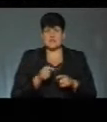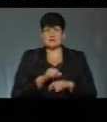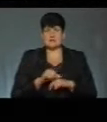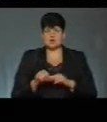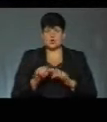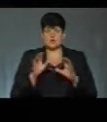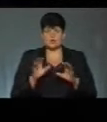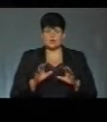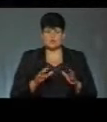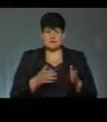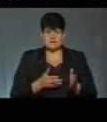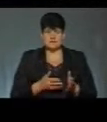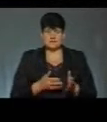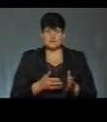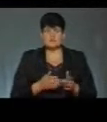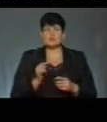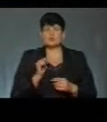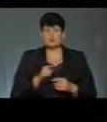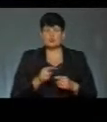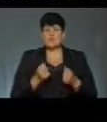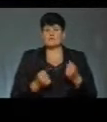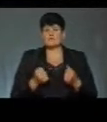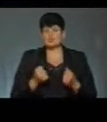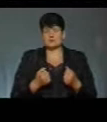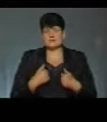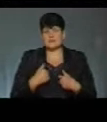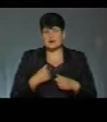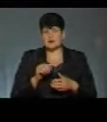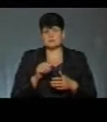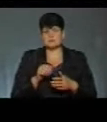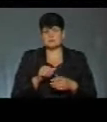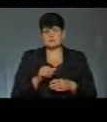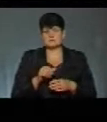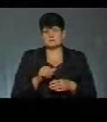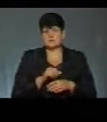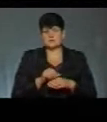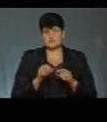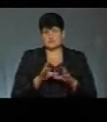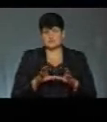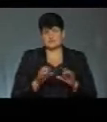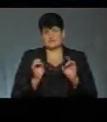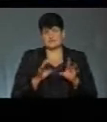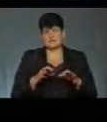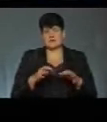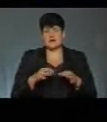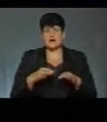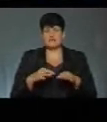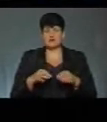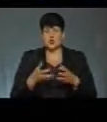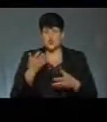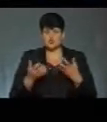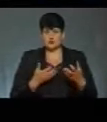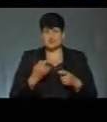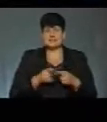законодавства. Тому автомобіль я не розмитнюватиму, а здаватиму на авторозборку. Цей «Мерседес